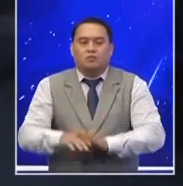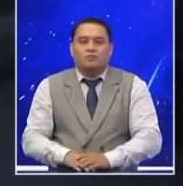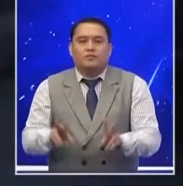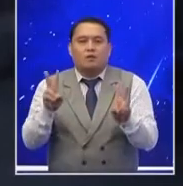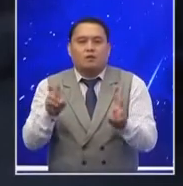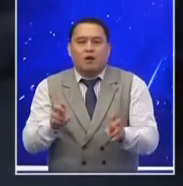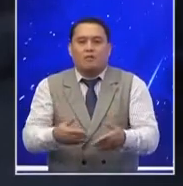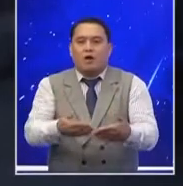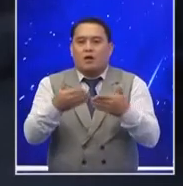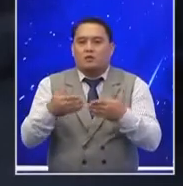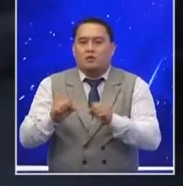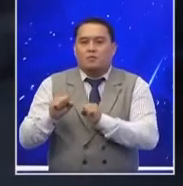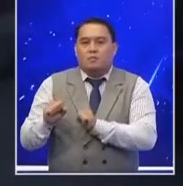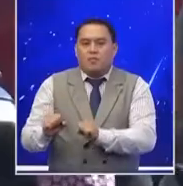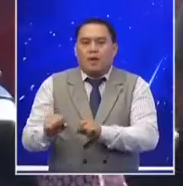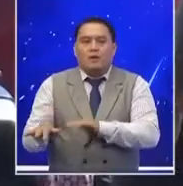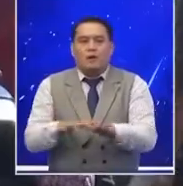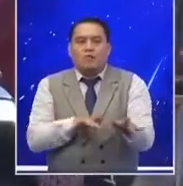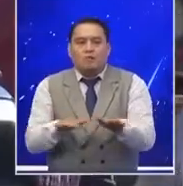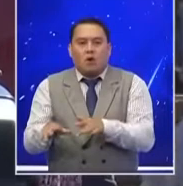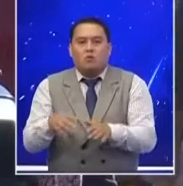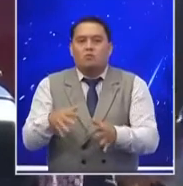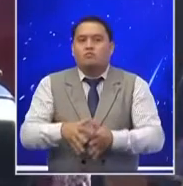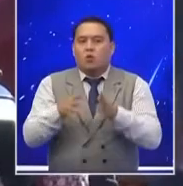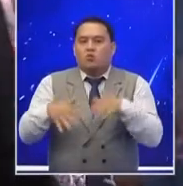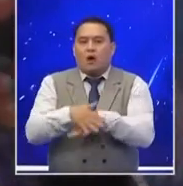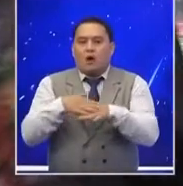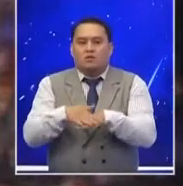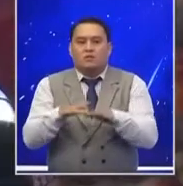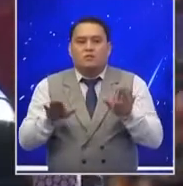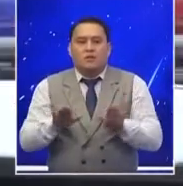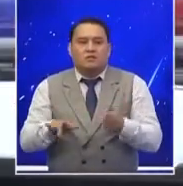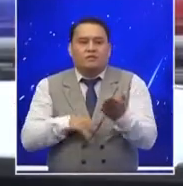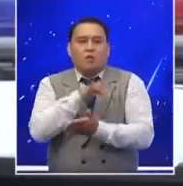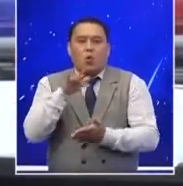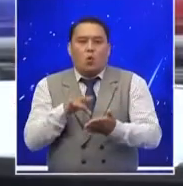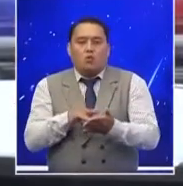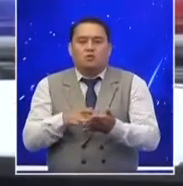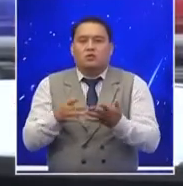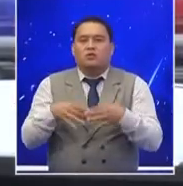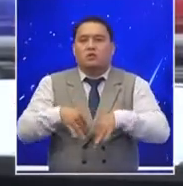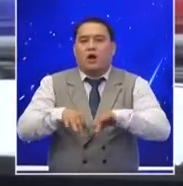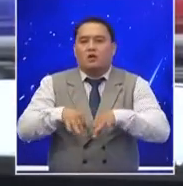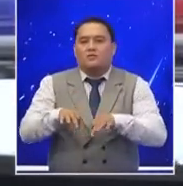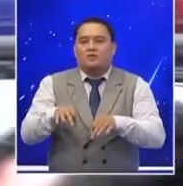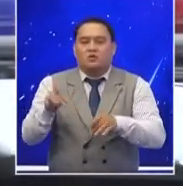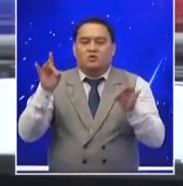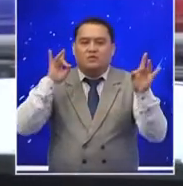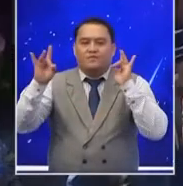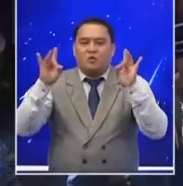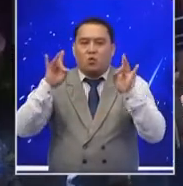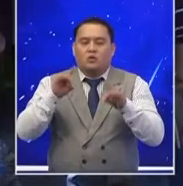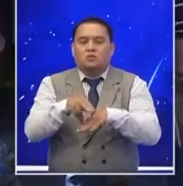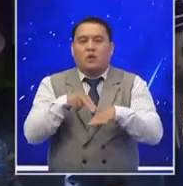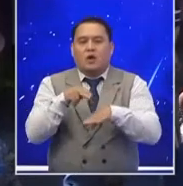рамках профилактических мероприятий спасатели посетили большинство оживленных пунктов города. Оборудованным на автотранспорте громкоговорителем сотрудники